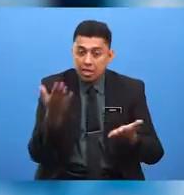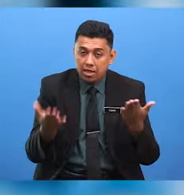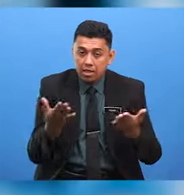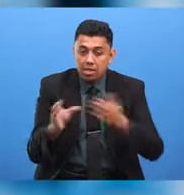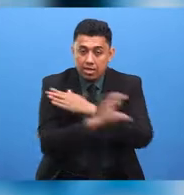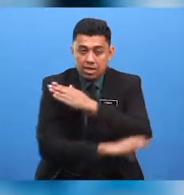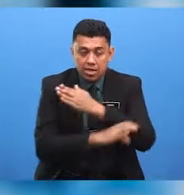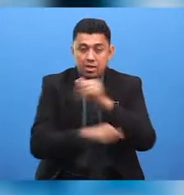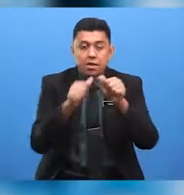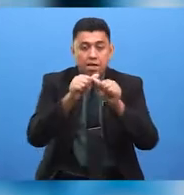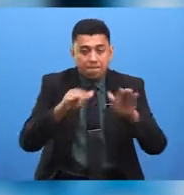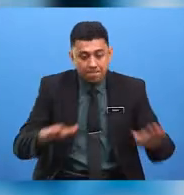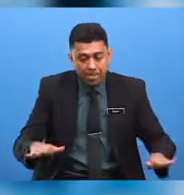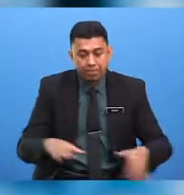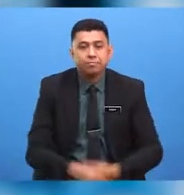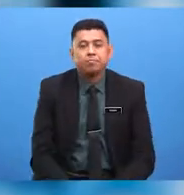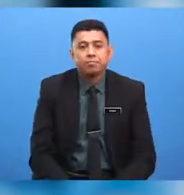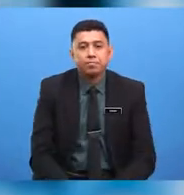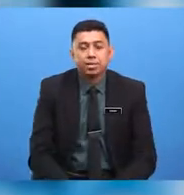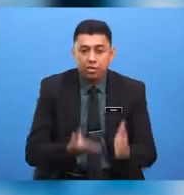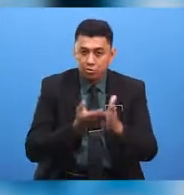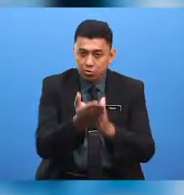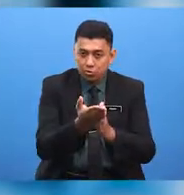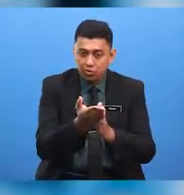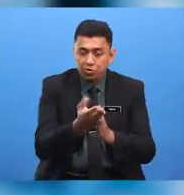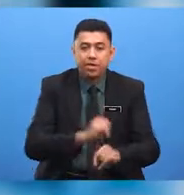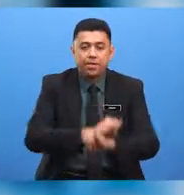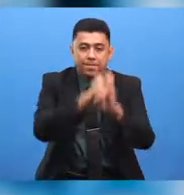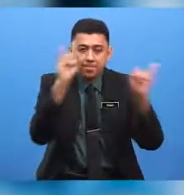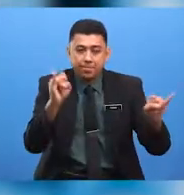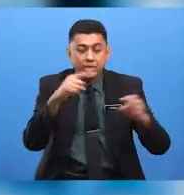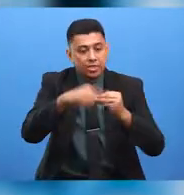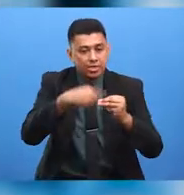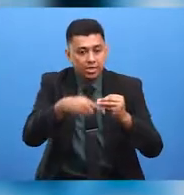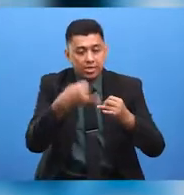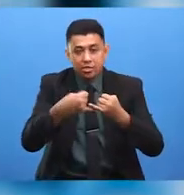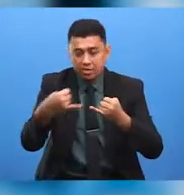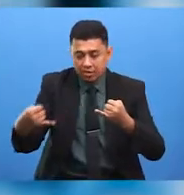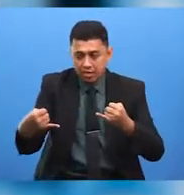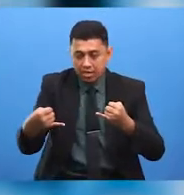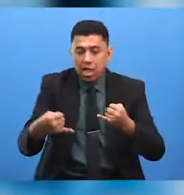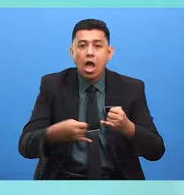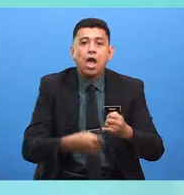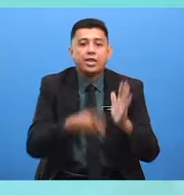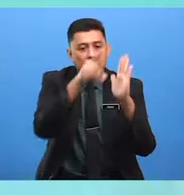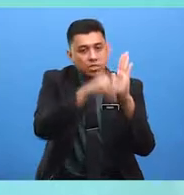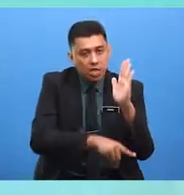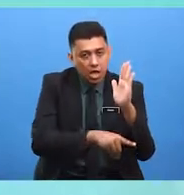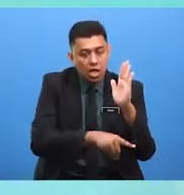rakyat pun mengira Oke kita teruskan dengan penjelasan mengenai jenis Dasa keuangan